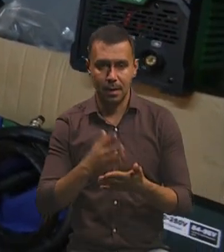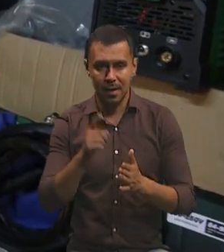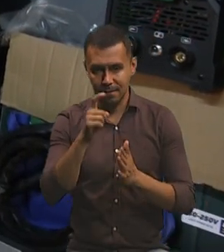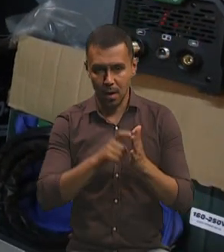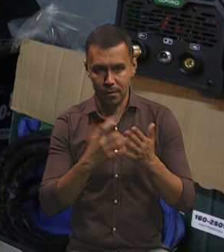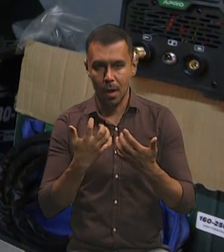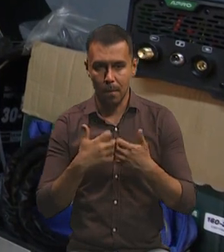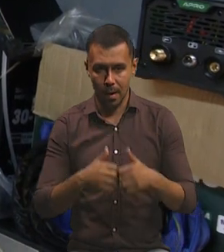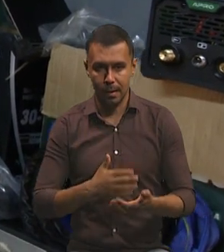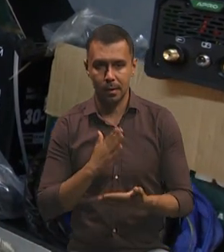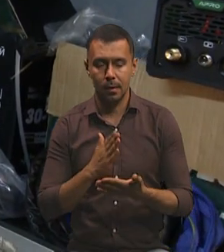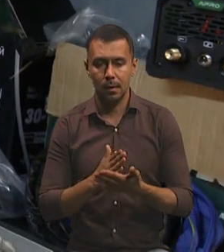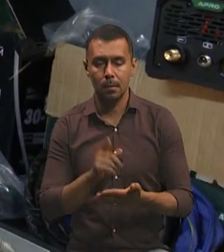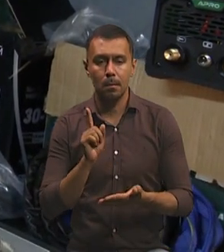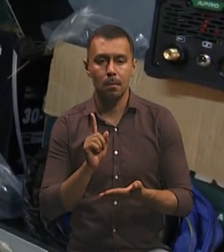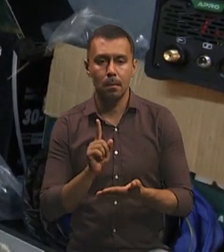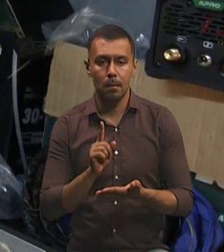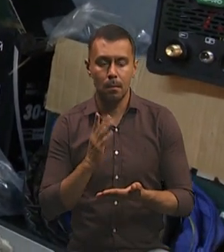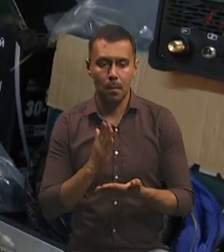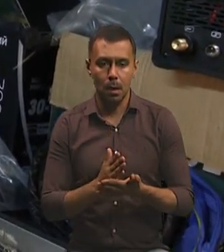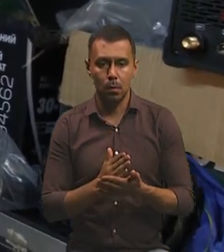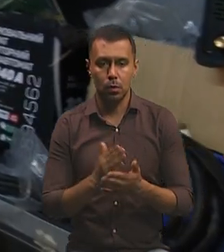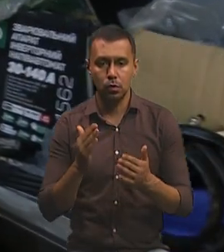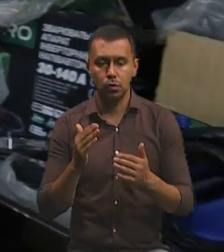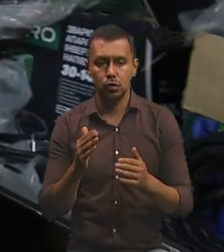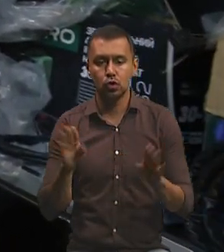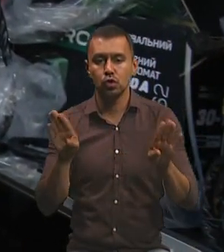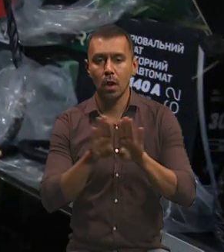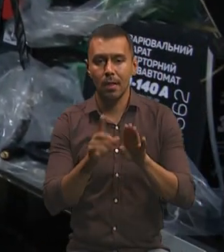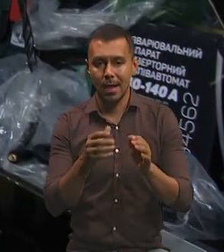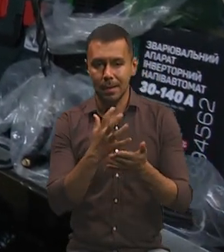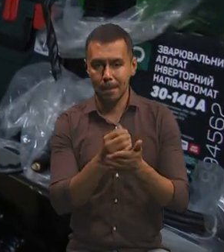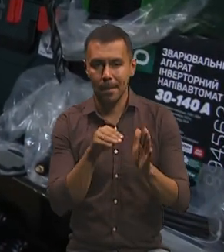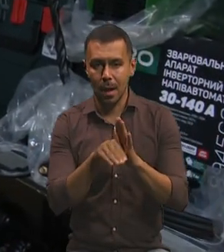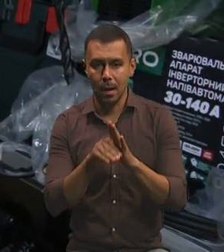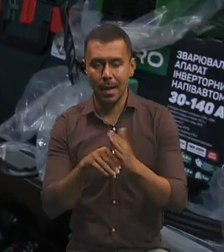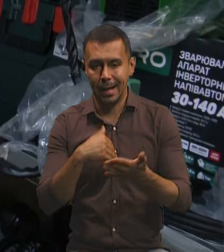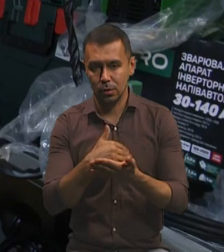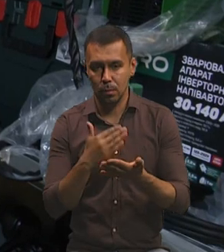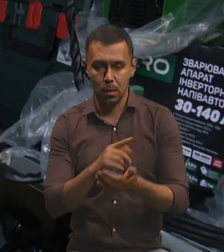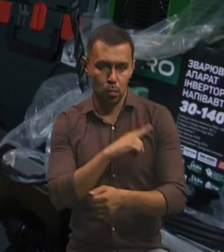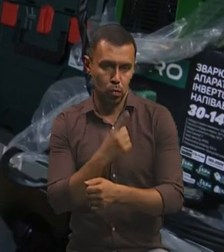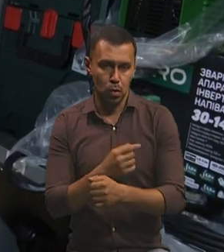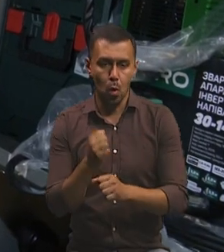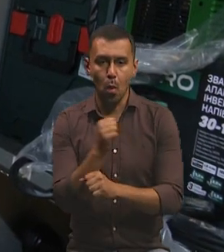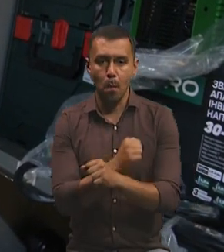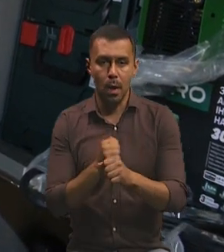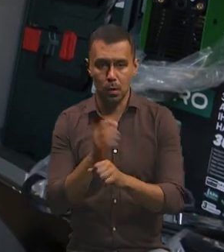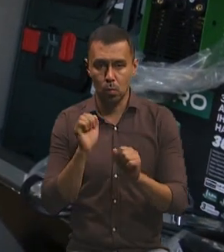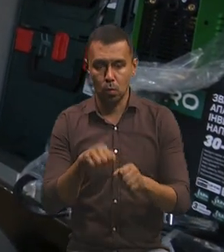зварювальний апарат. Маємо шафки для зберігання інструменту. Потужний компресор, який